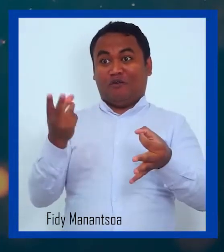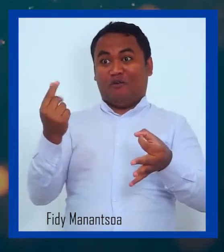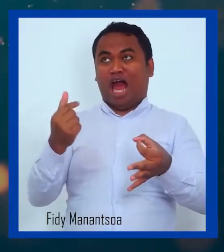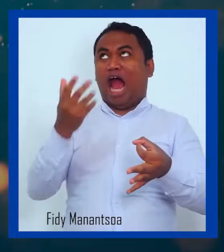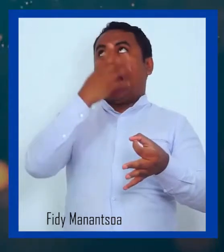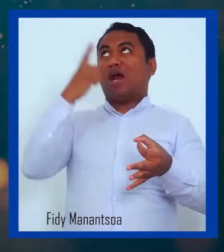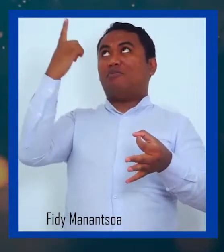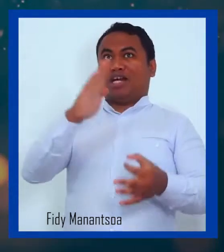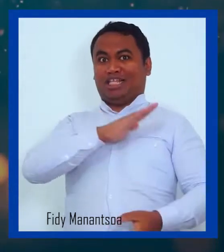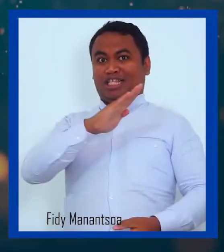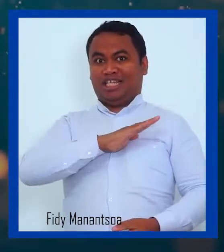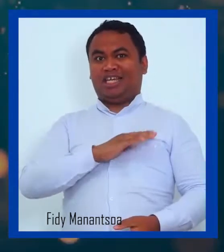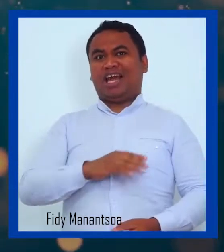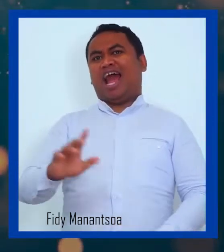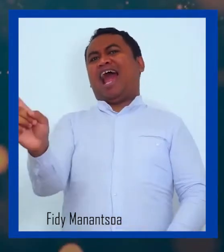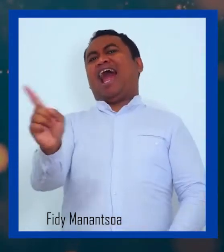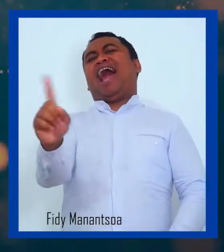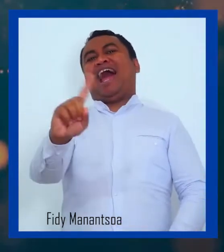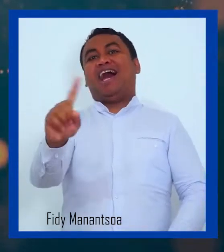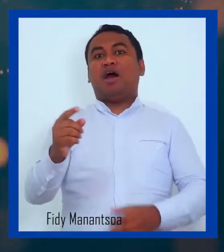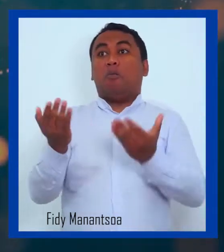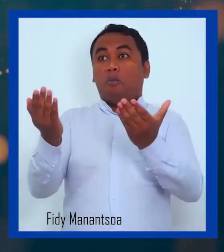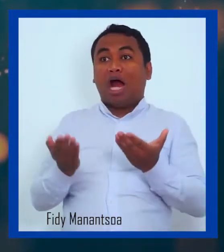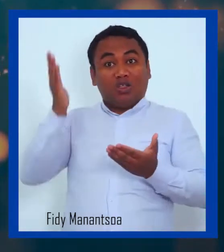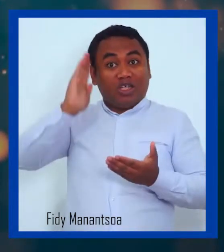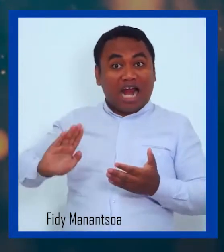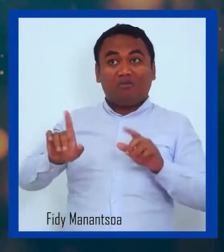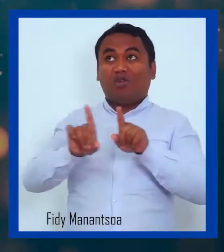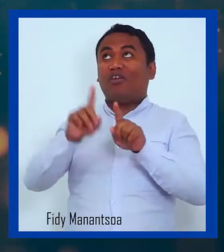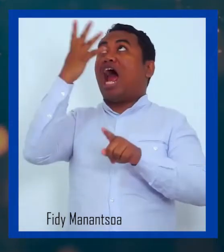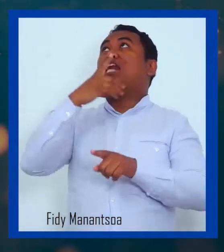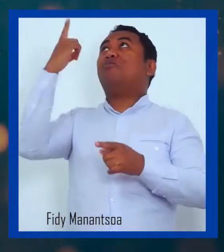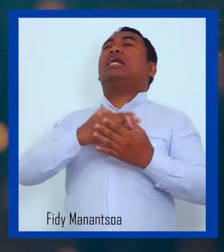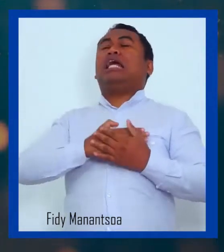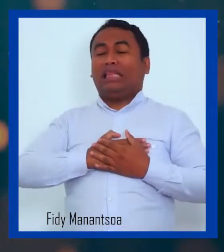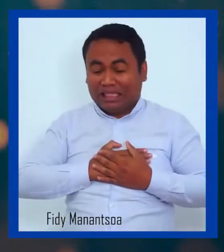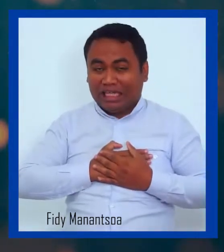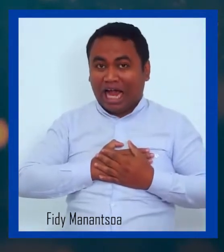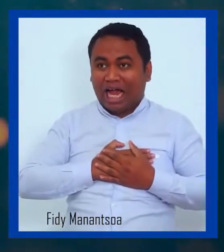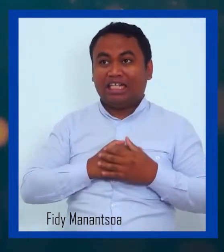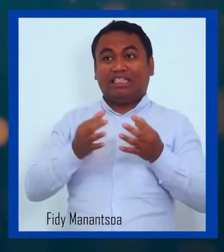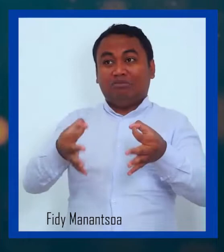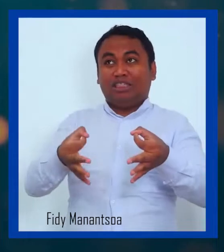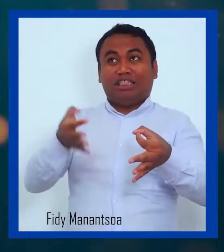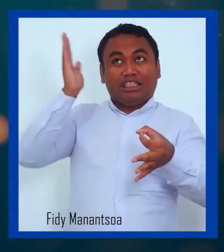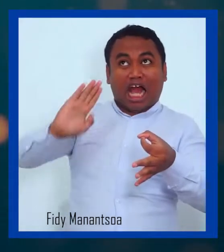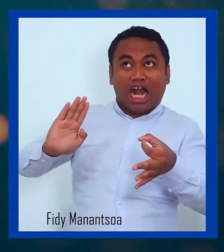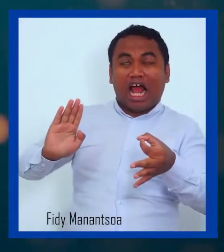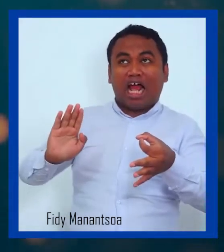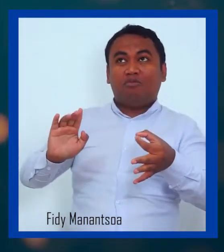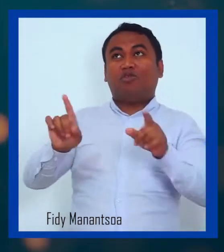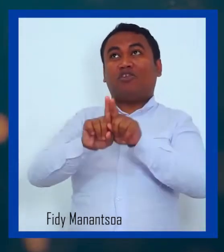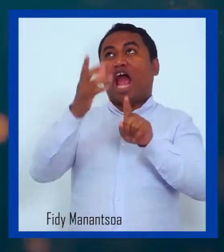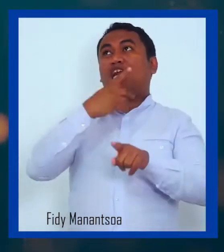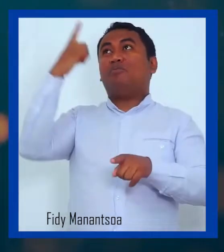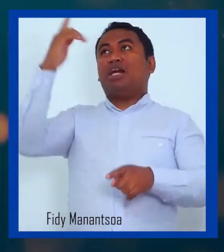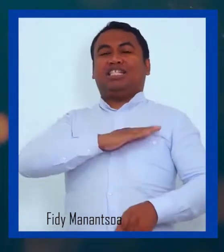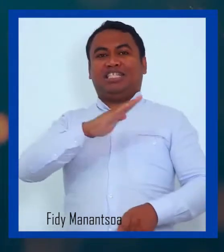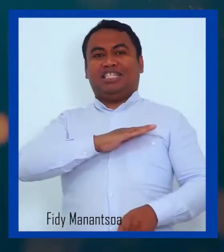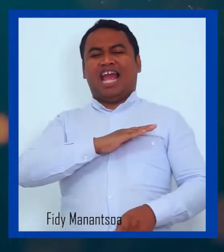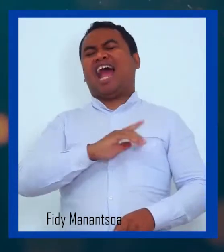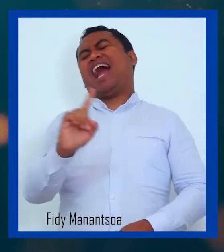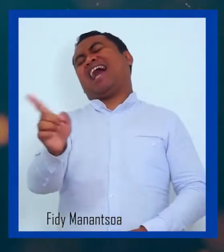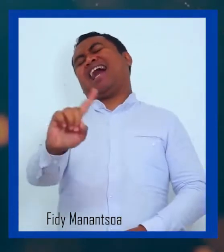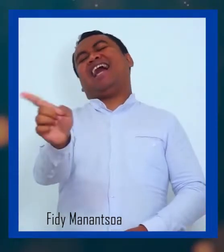tsy tianao izy. Na hoe rehefa nahazo zanaka ianao dia tianao izy fa rehefa tsy nahazo zanaka ianao dia tsy tianao izy. Tianao foana izy. Na inona midona,